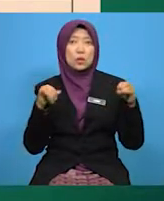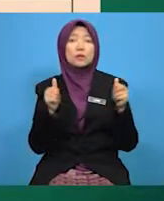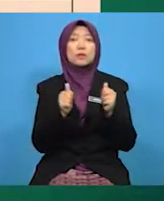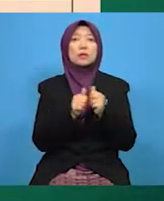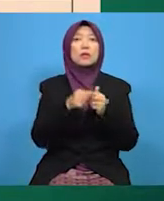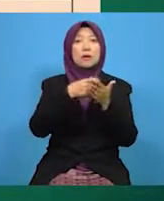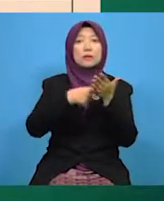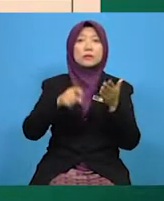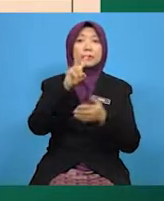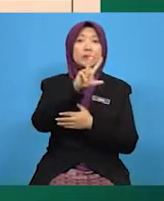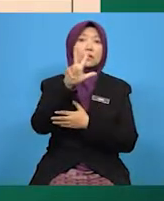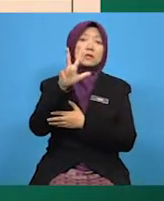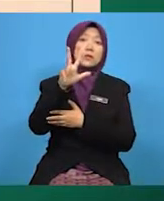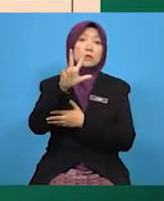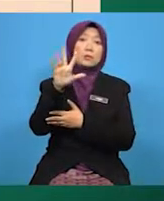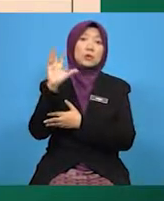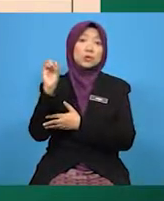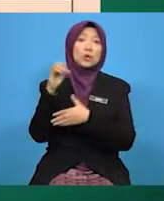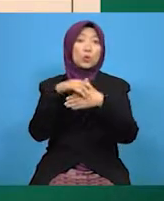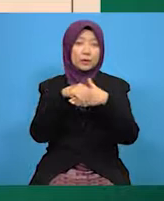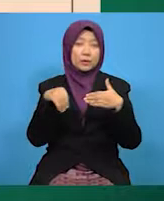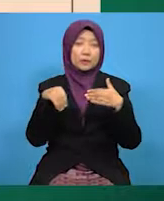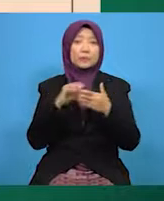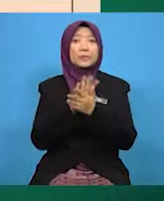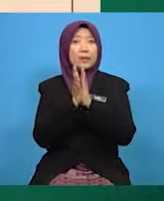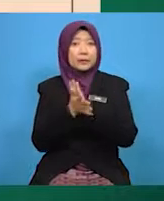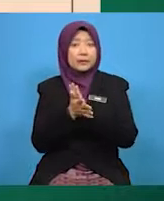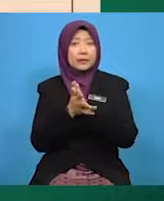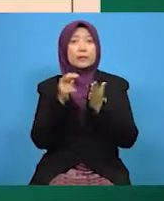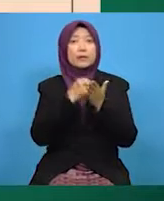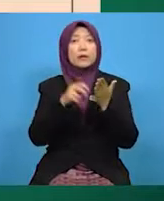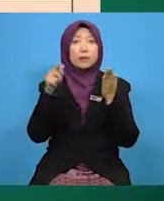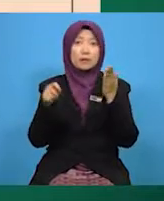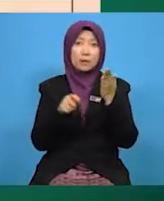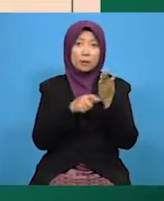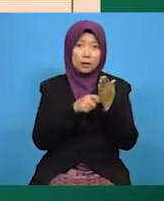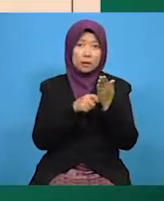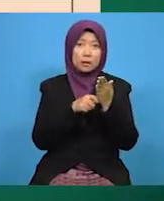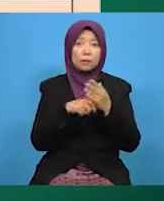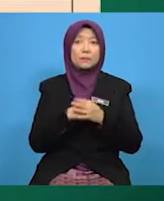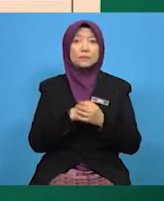harga RM350. Maka nilai ditambah ialah